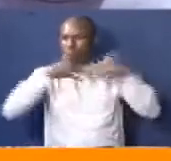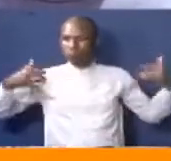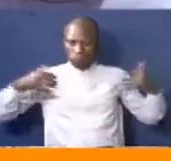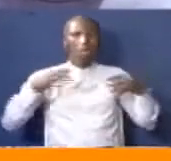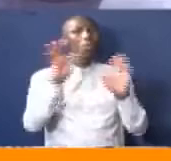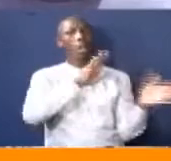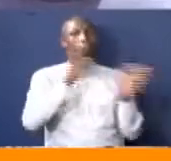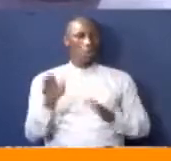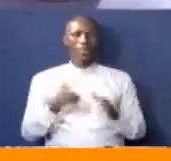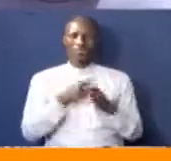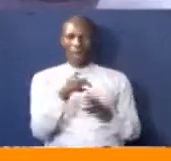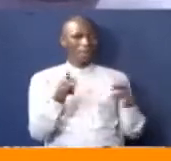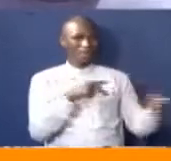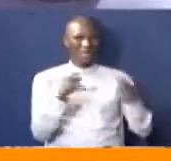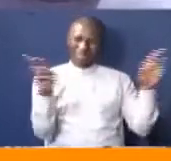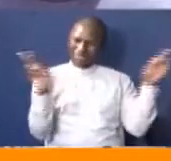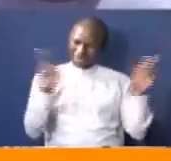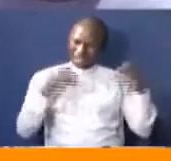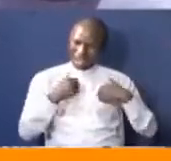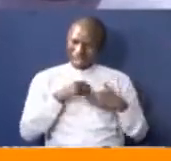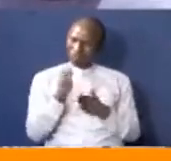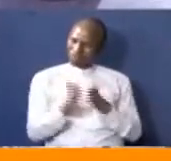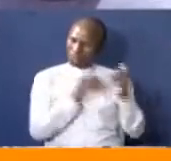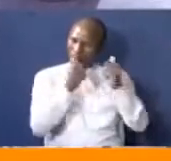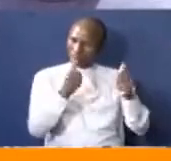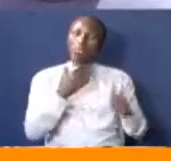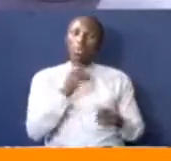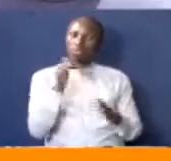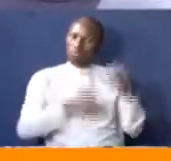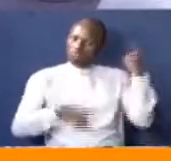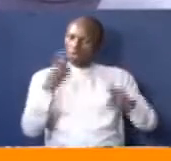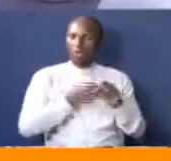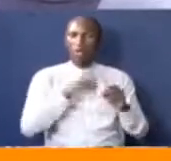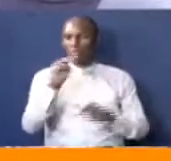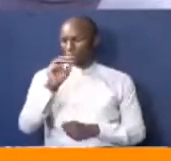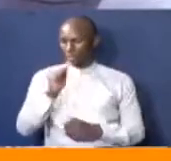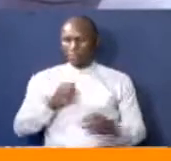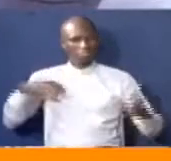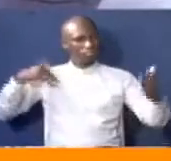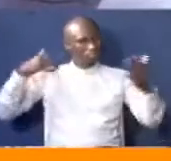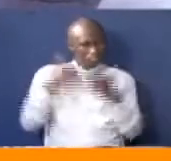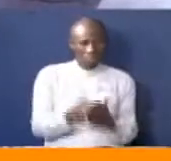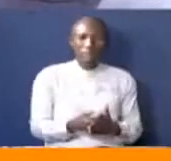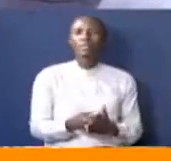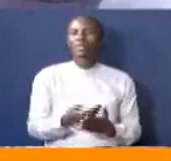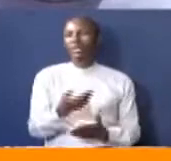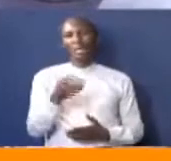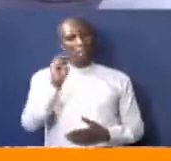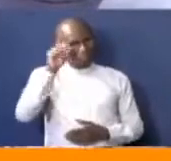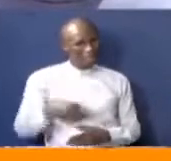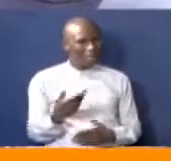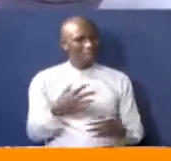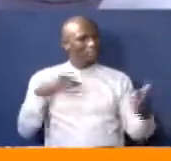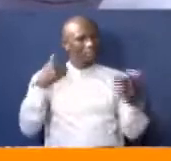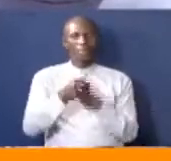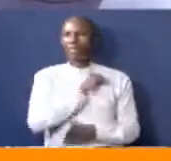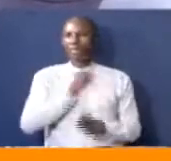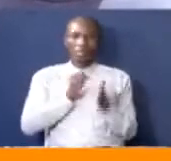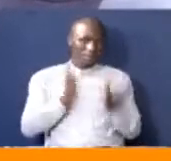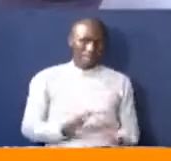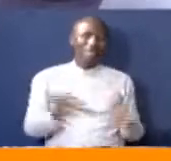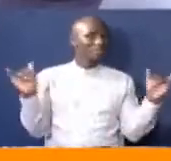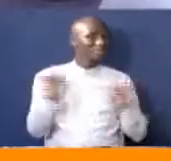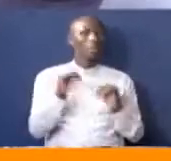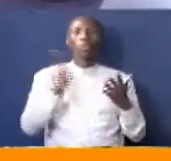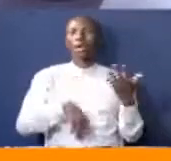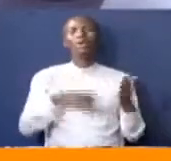waipa chama kiumba nitie chama tukwenda kosa kivila kuma MCA tuose kivila mumbunge tuose kivila senator na